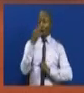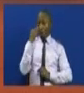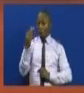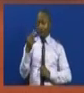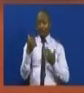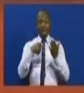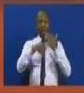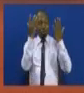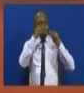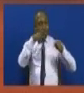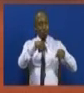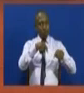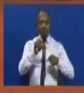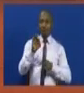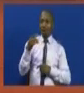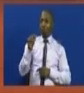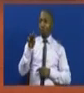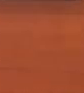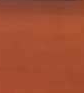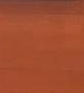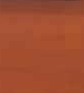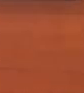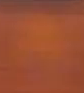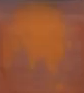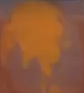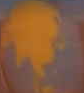anayekutembeza katika makala hayo ni Fatma Matulanga.